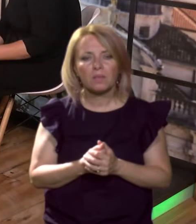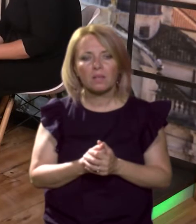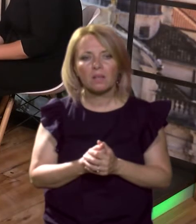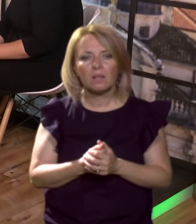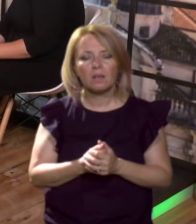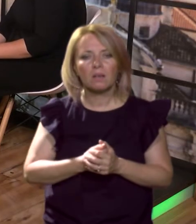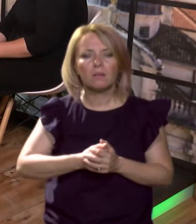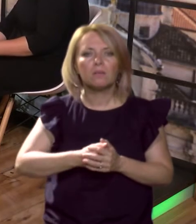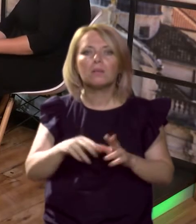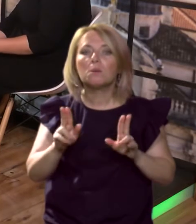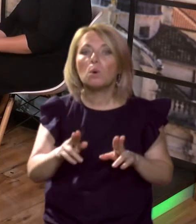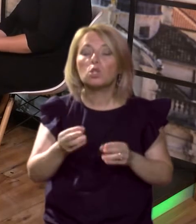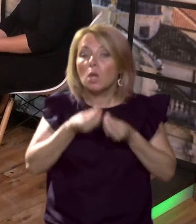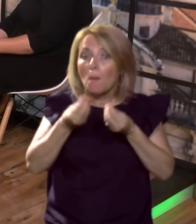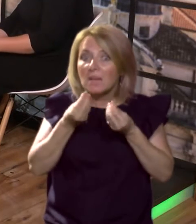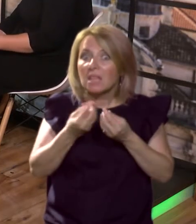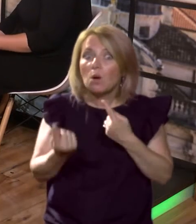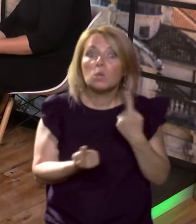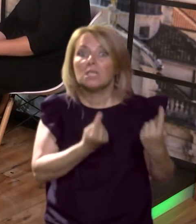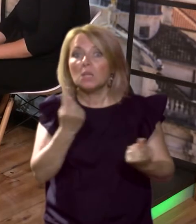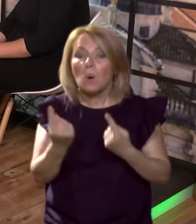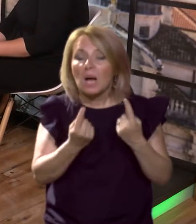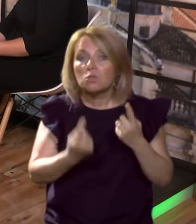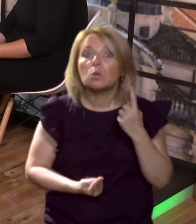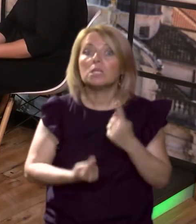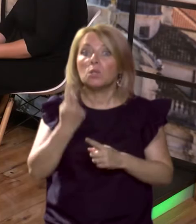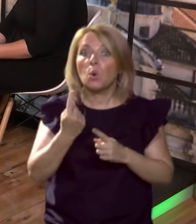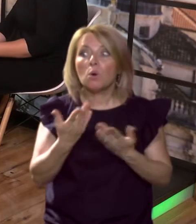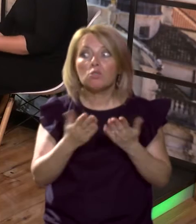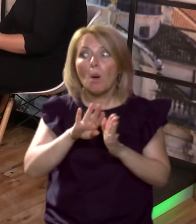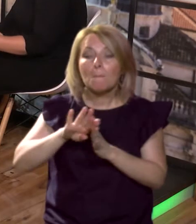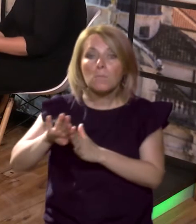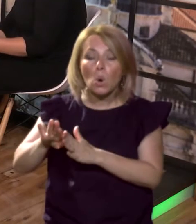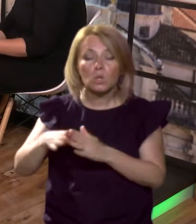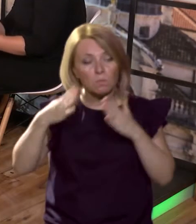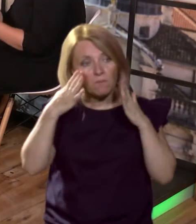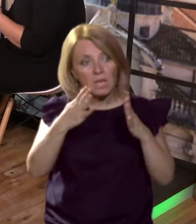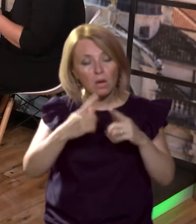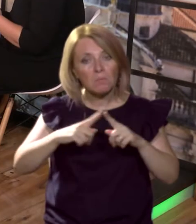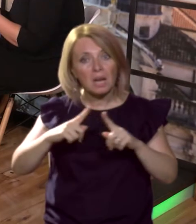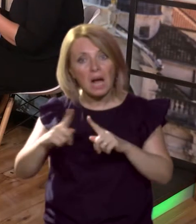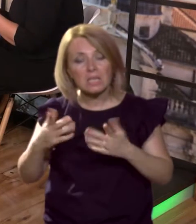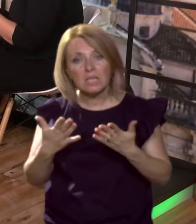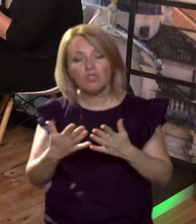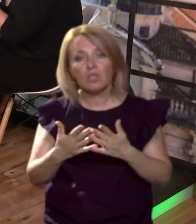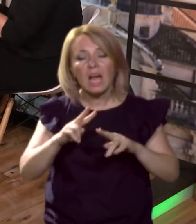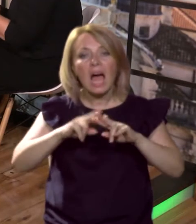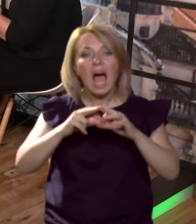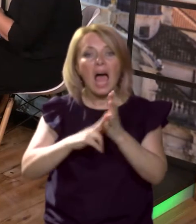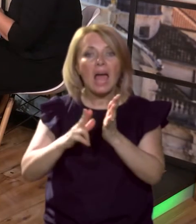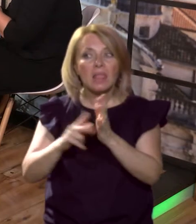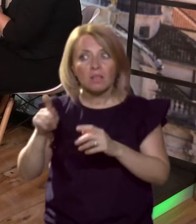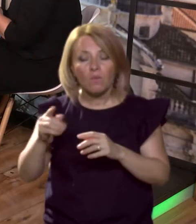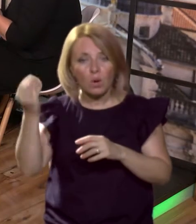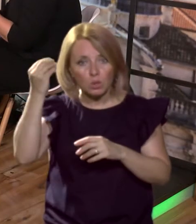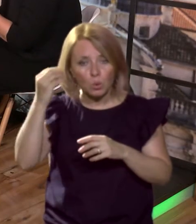Možeš opisati neku situaciju koja se dogodila, nešto specifično. Vjerujem da je različito. Hana,